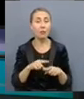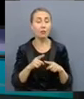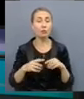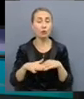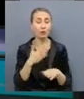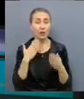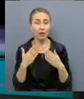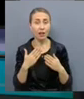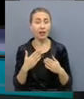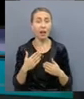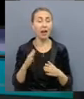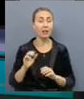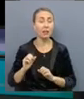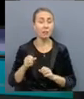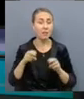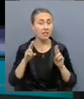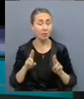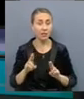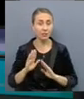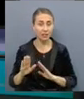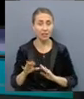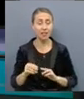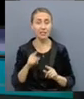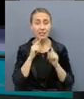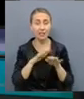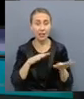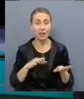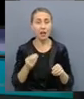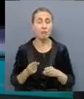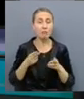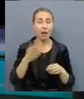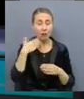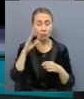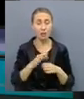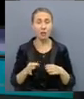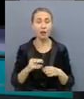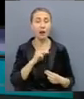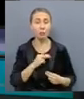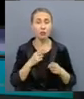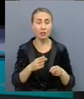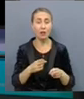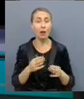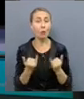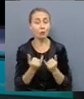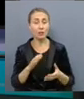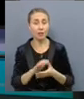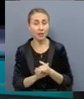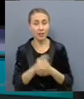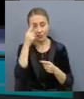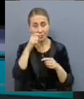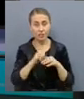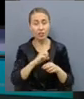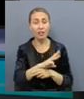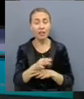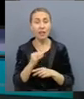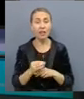отношениям, обороне и безопасности Сената парламента прибыли в Акмолинскую область. В ходе рабочей поездки гости ознакомились с техническим оснащением